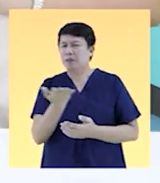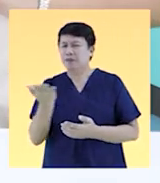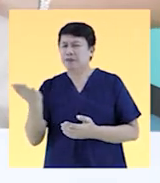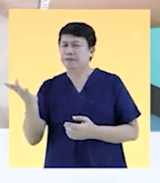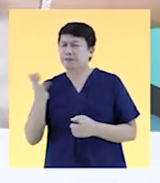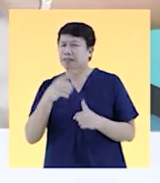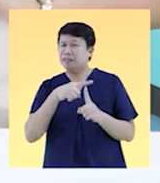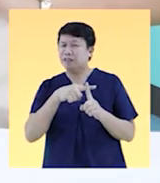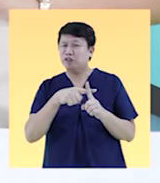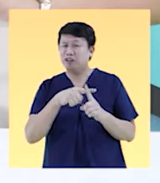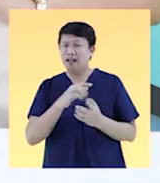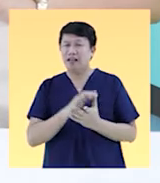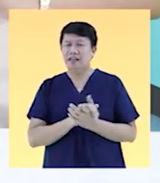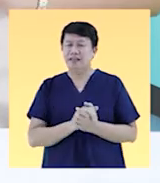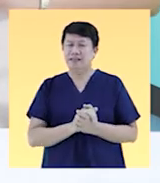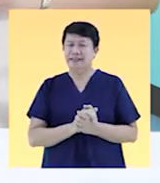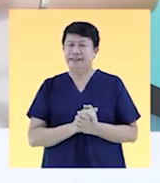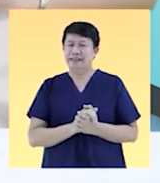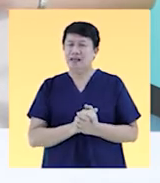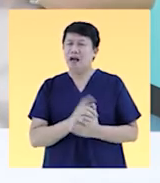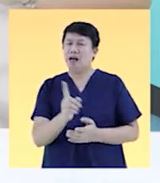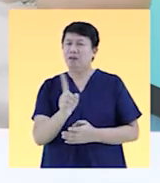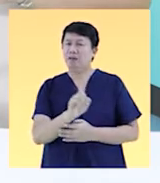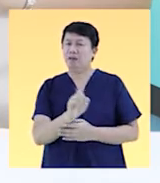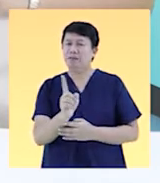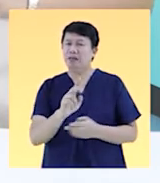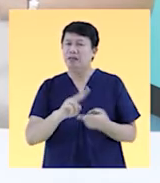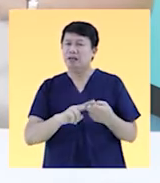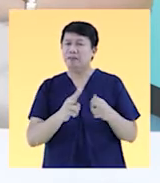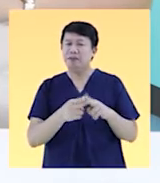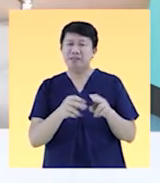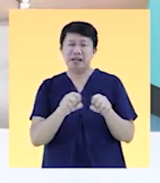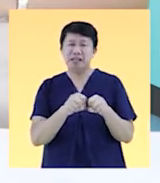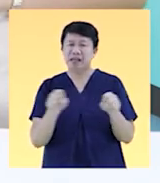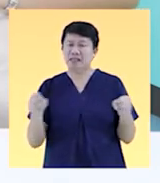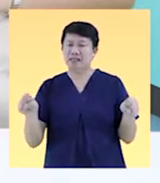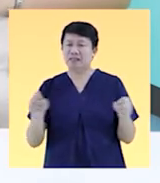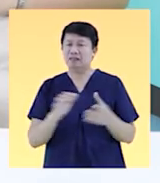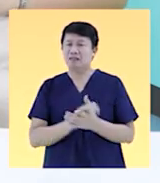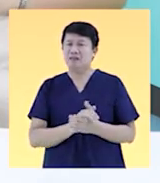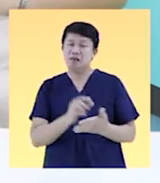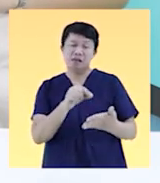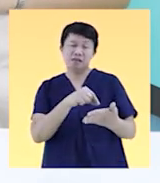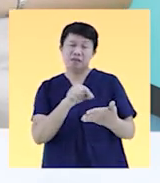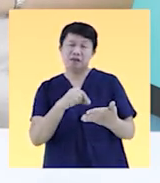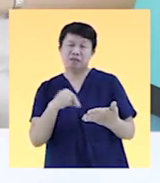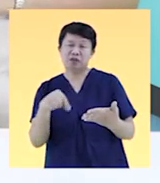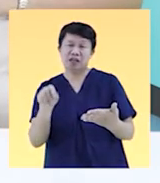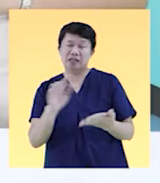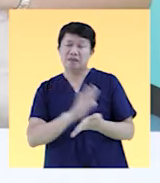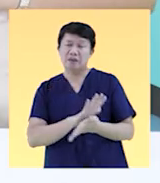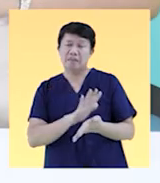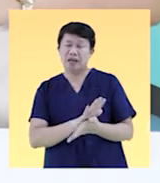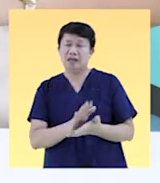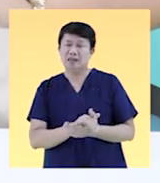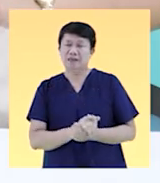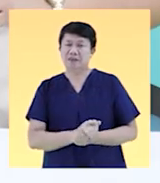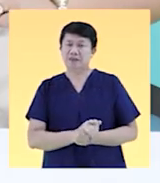mo, addition nga. Ano naman ang number sentence? Isulat mo na.